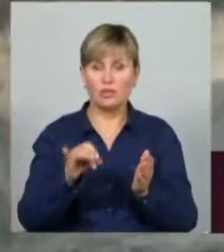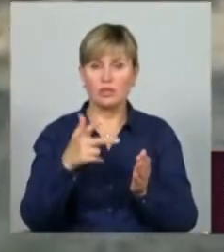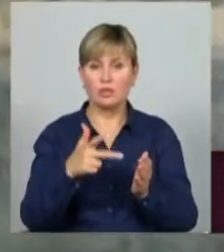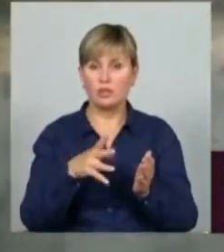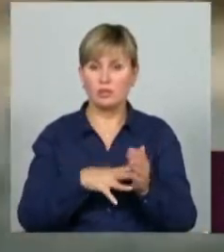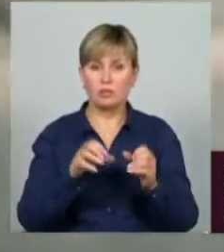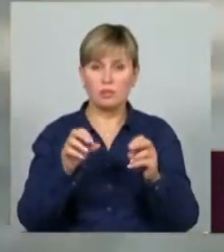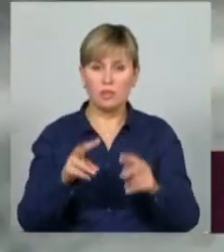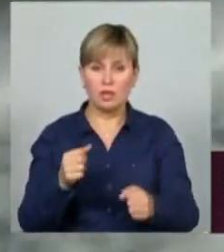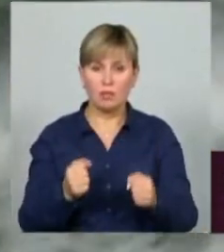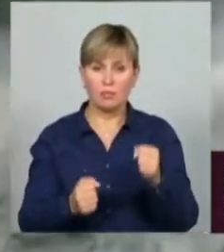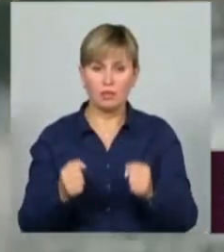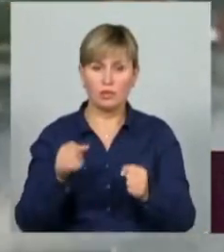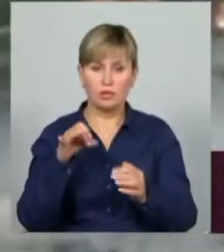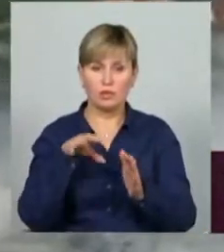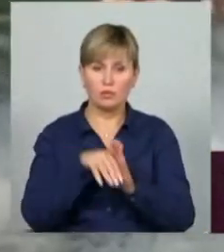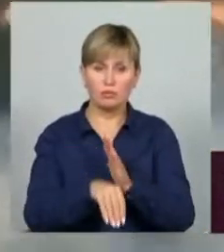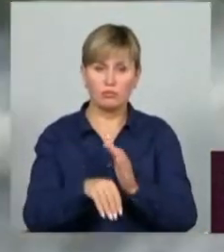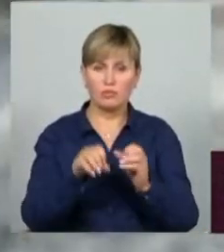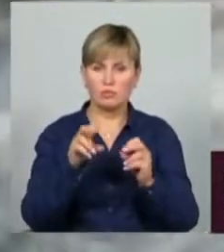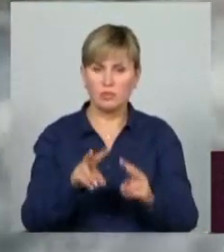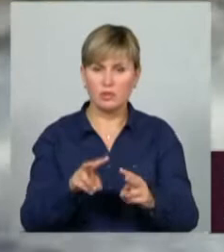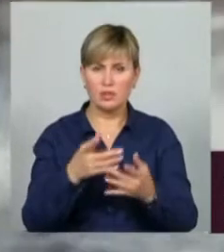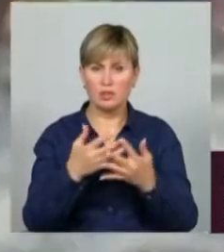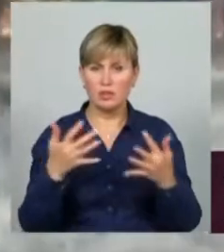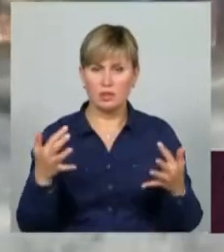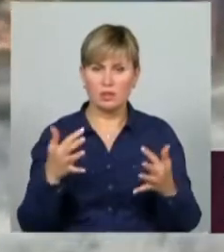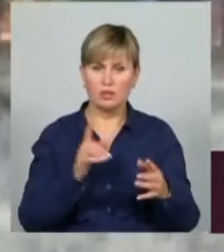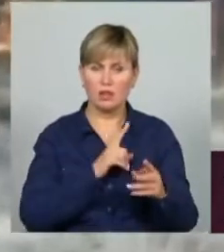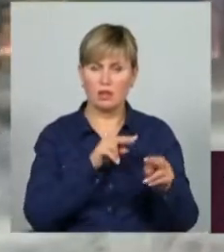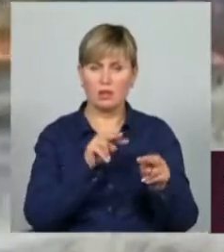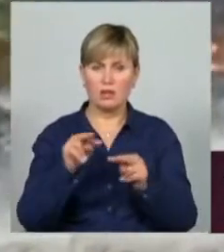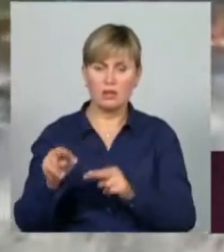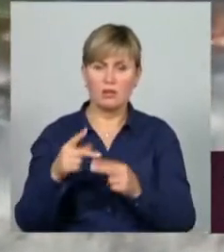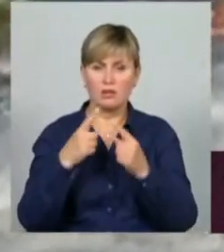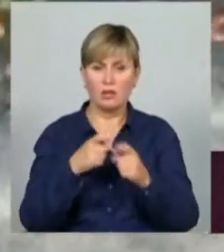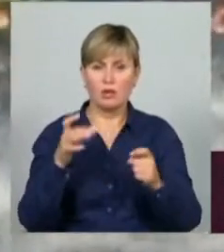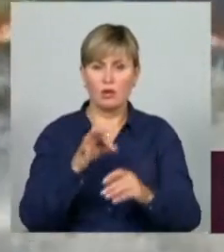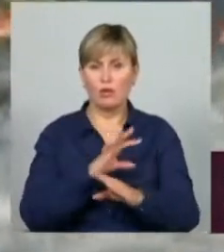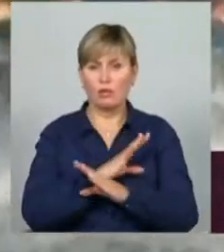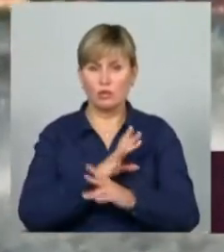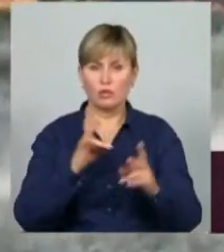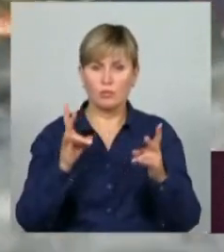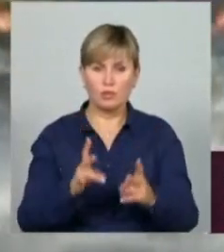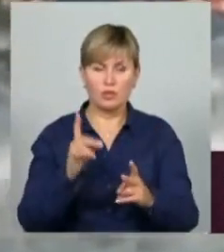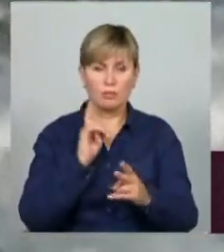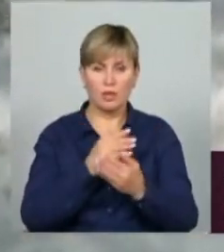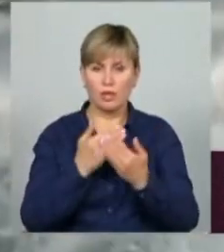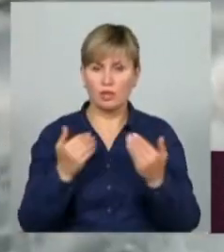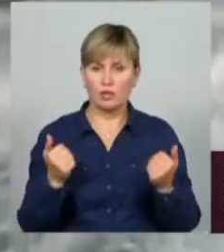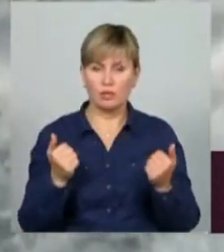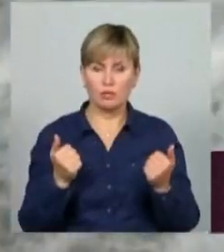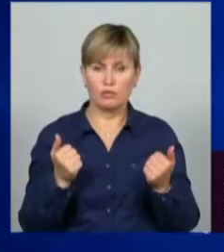единиц техники, в том числе авиаборт Ми-2 лесной охраны. Информации о жертвах и пострадавших не